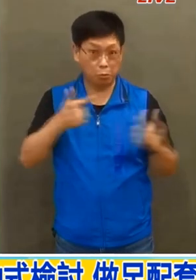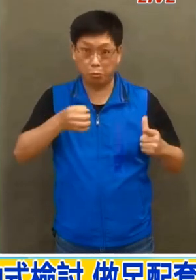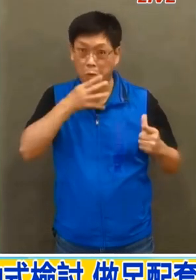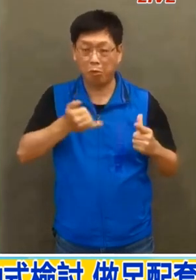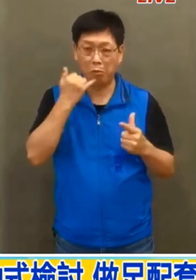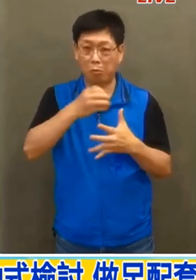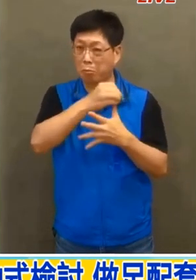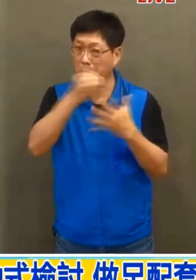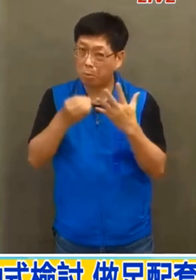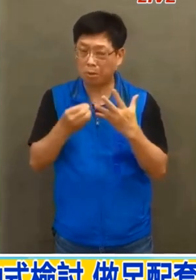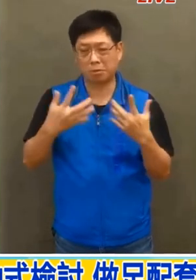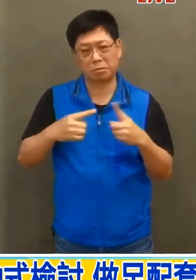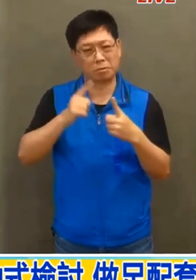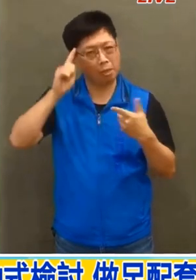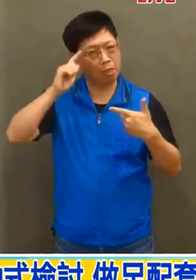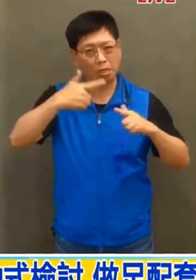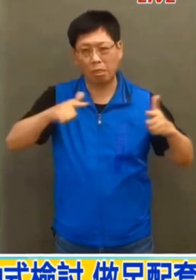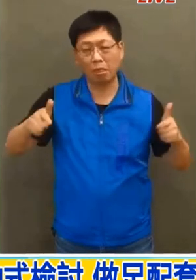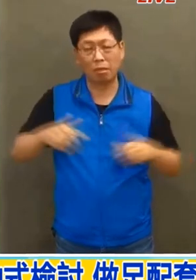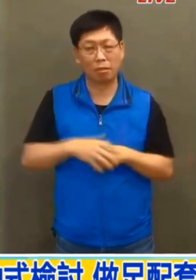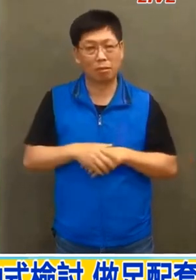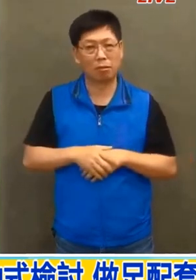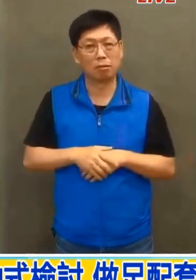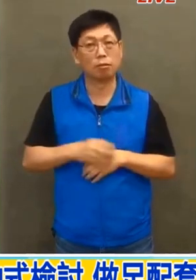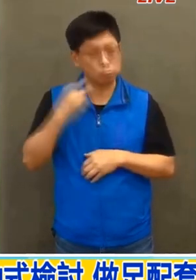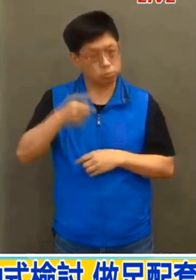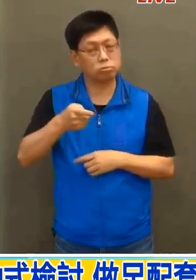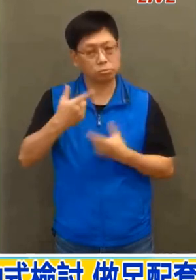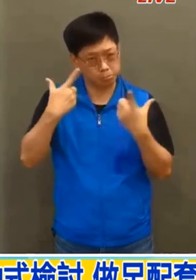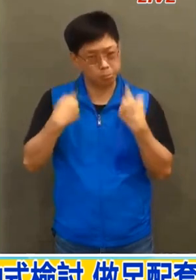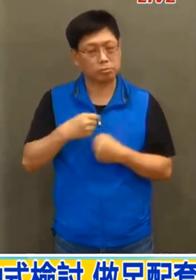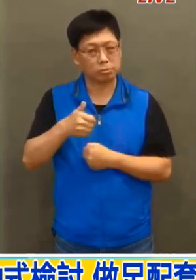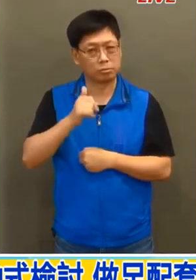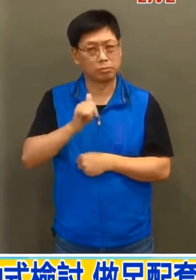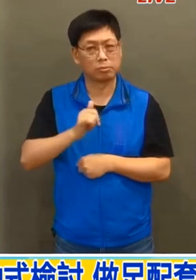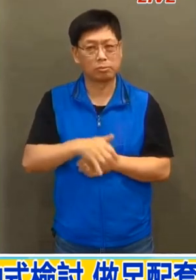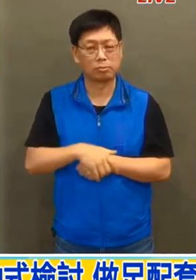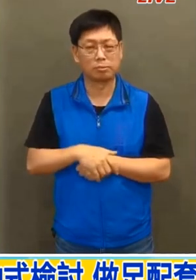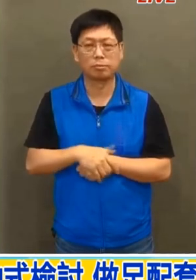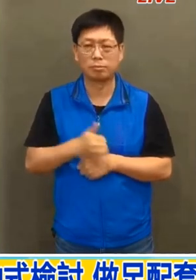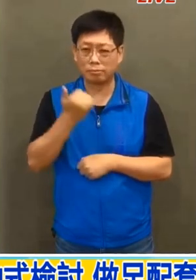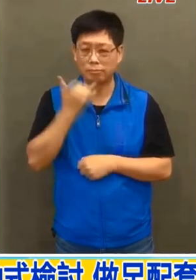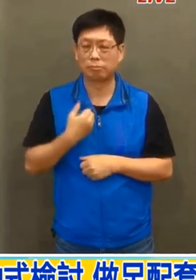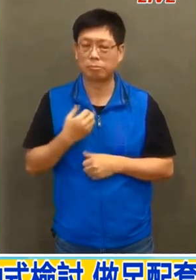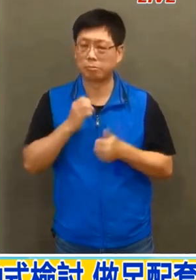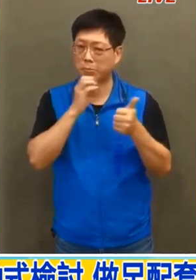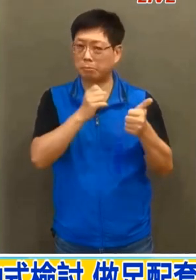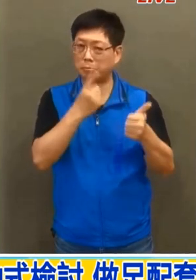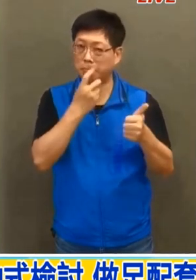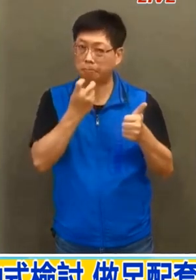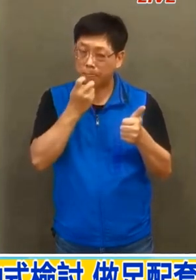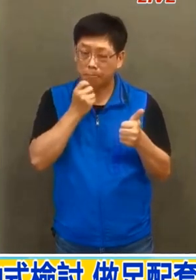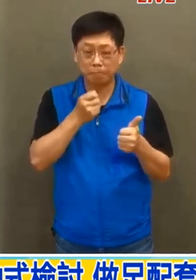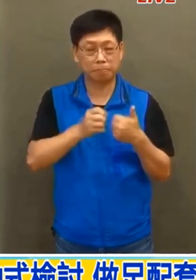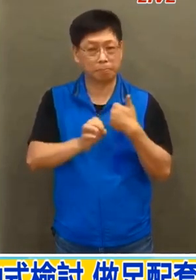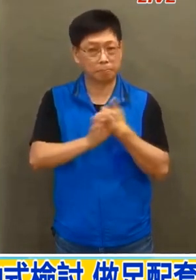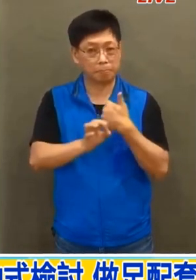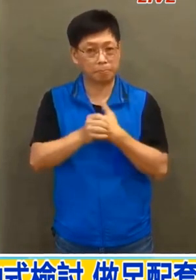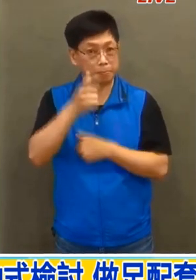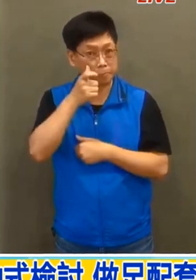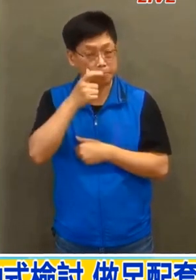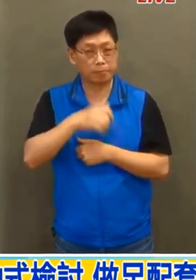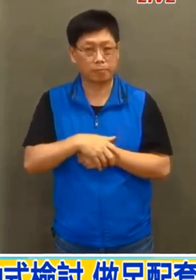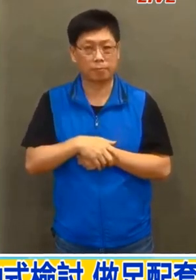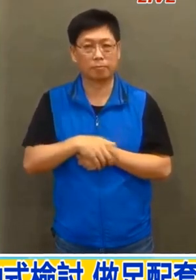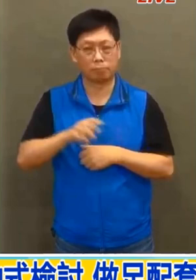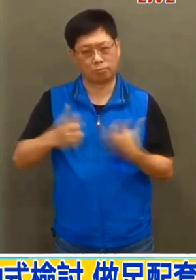有很多的意见，我觉得很多的意见都是好的意见，提供给中央做参考。我记得我还是回